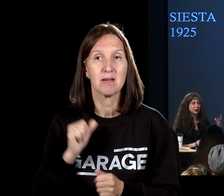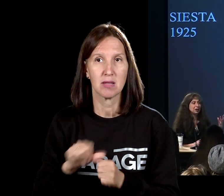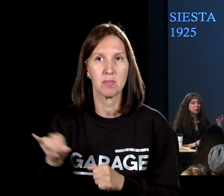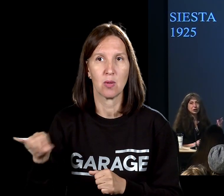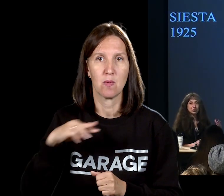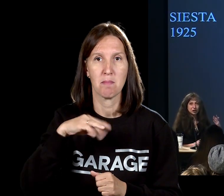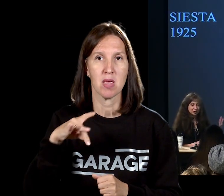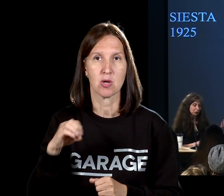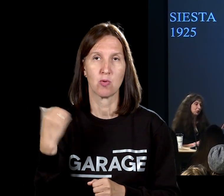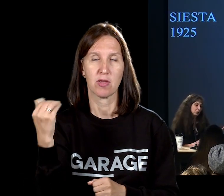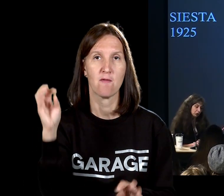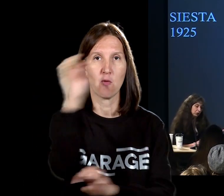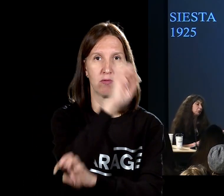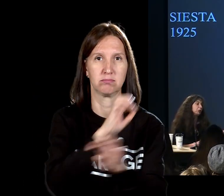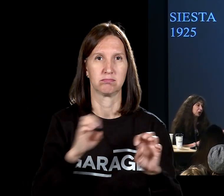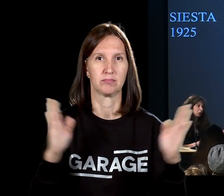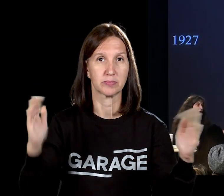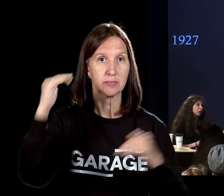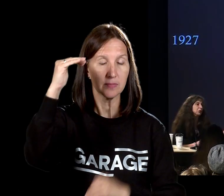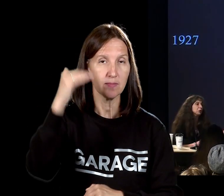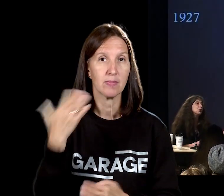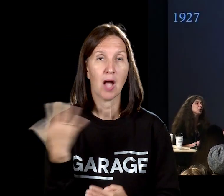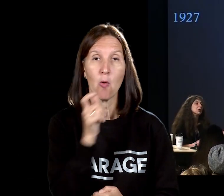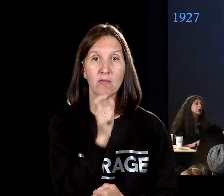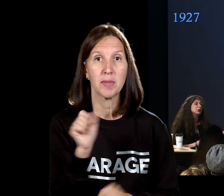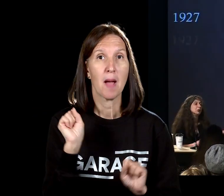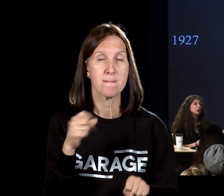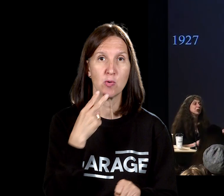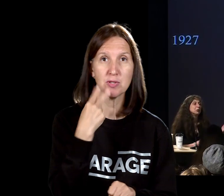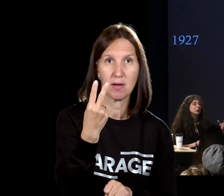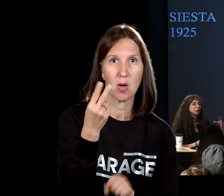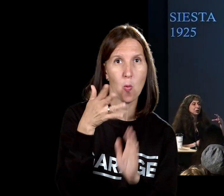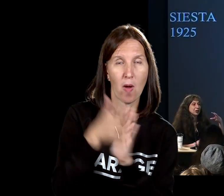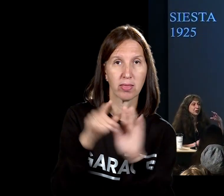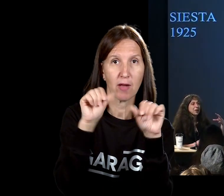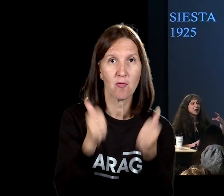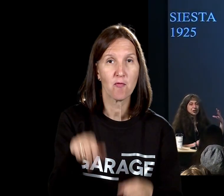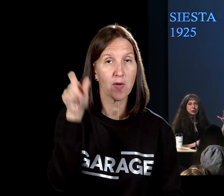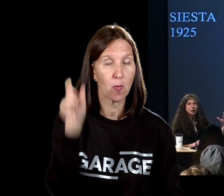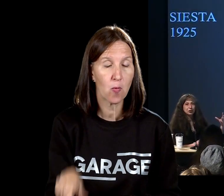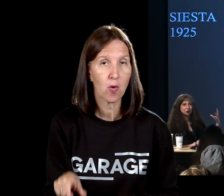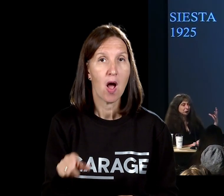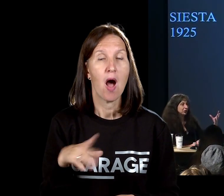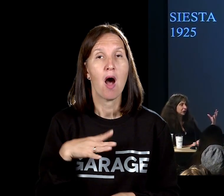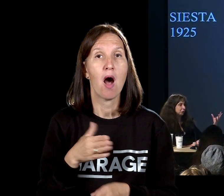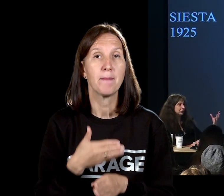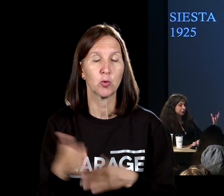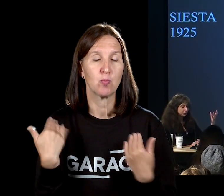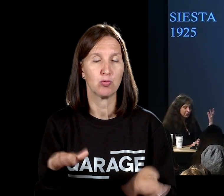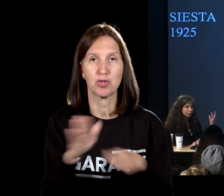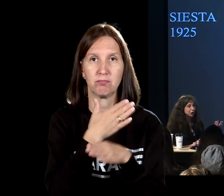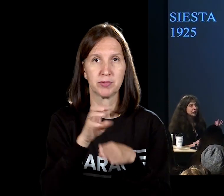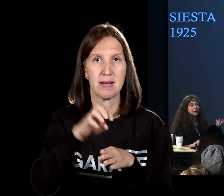все как бы эти элементы картин Миро, которых до какого-то момента можно угадать фигуры, да, потом все-таки они распадаются вот в эти